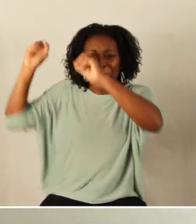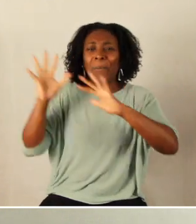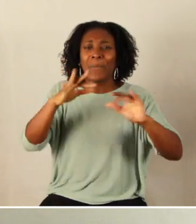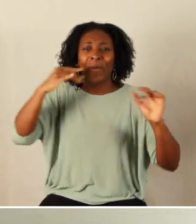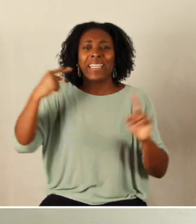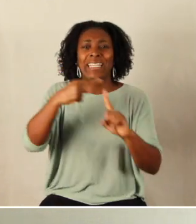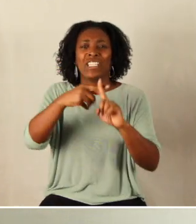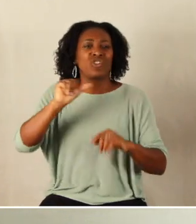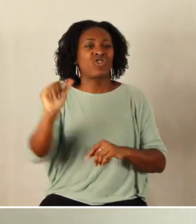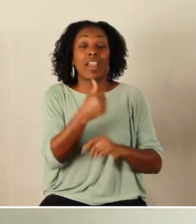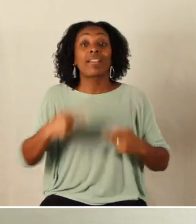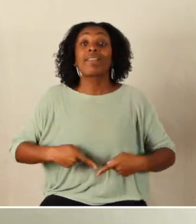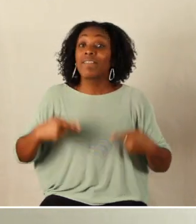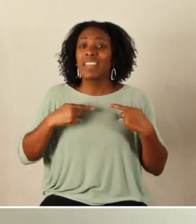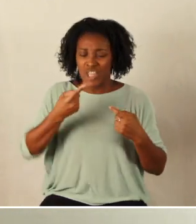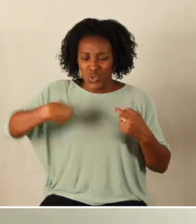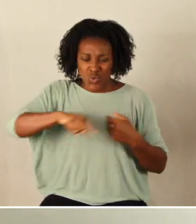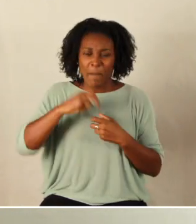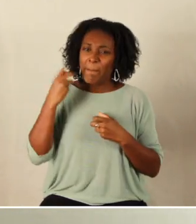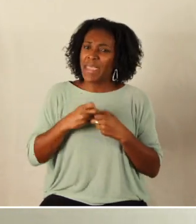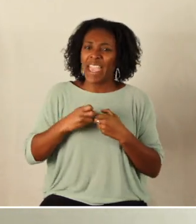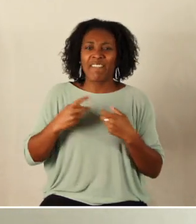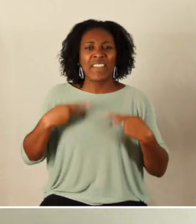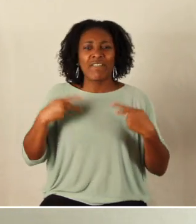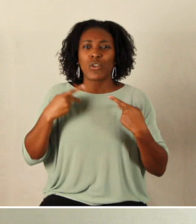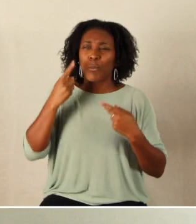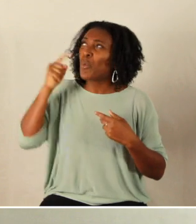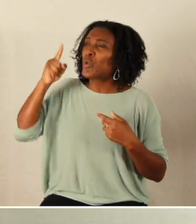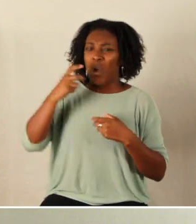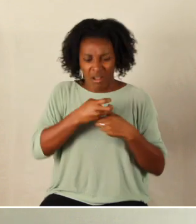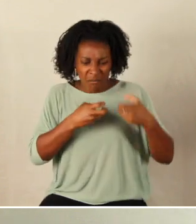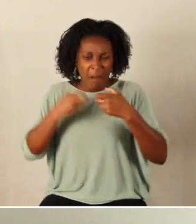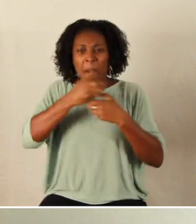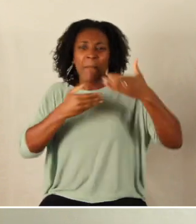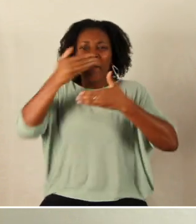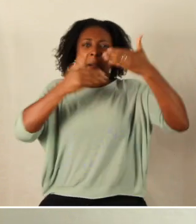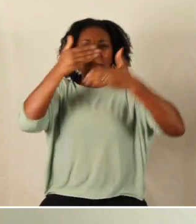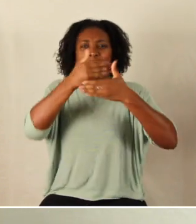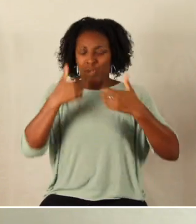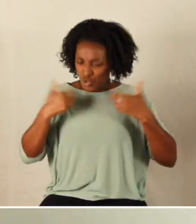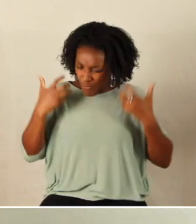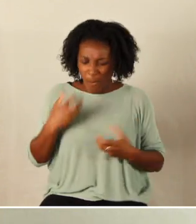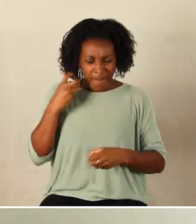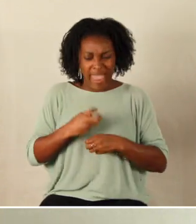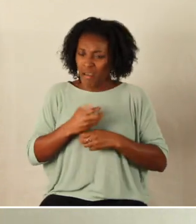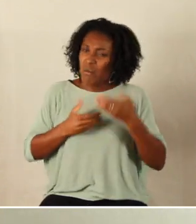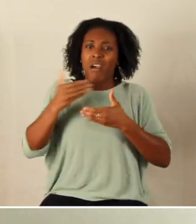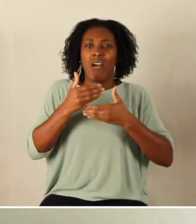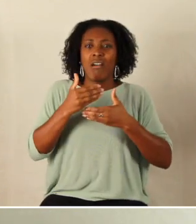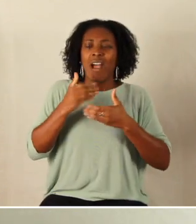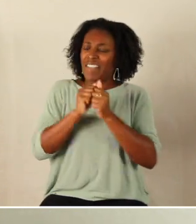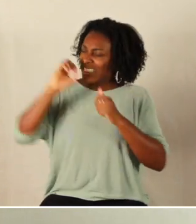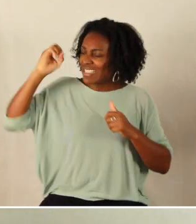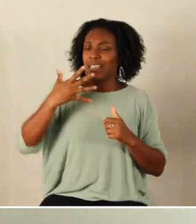nos vies à chacun. Et nous sommes ces pierres vivantes pour toi. Seigneur, je veux être une pierre vivante par le Saint-Esprit.